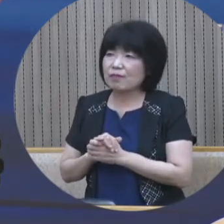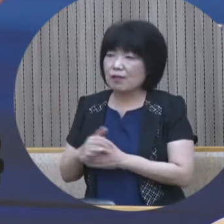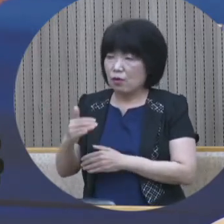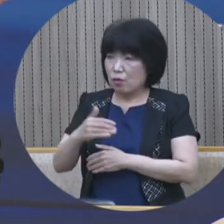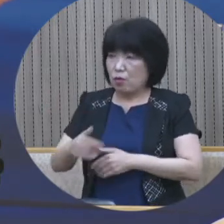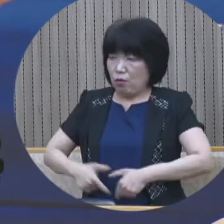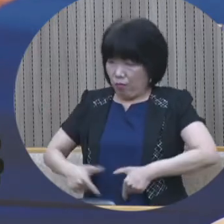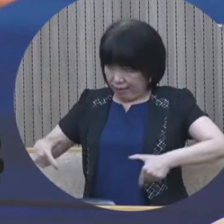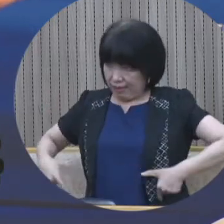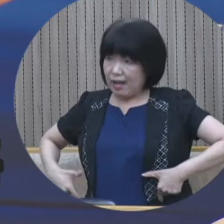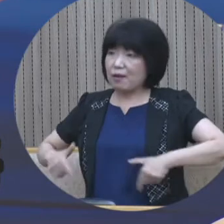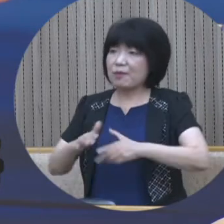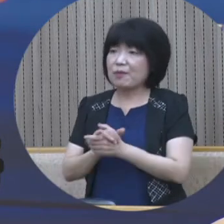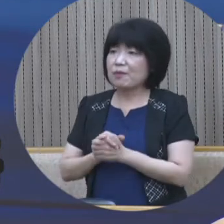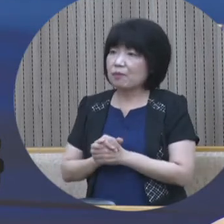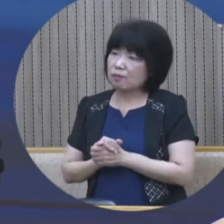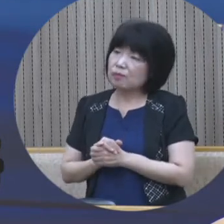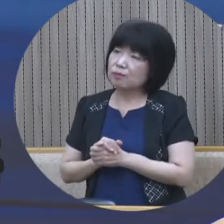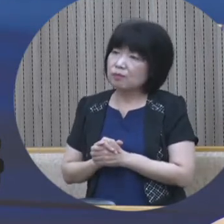관대하고